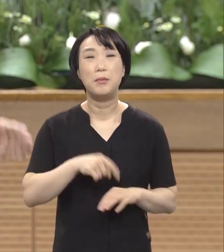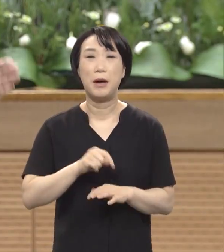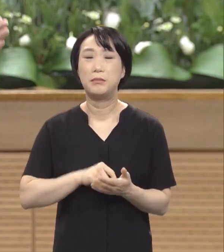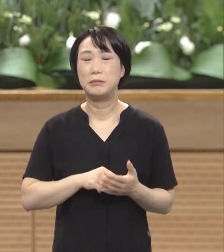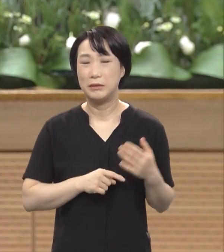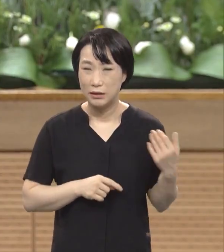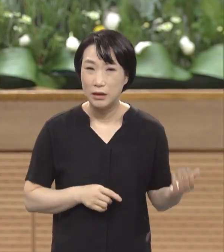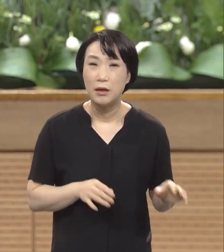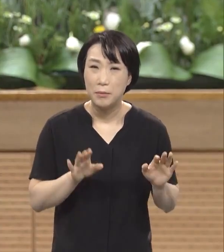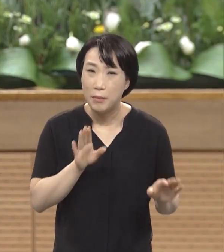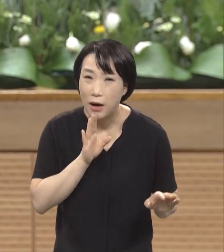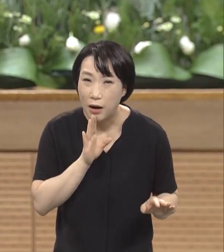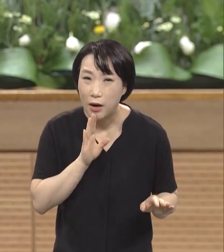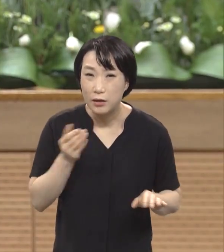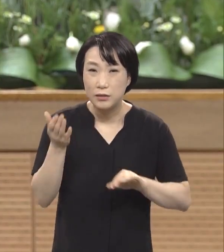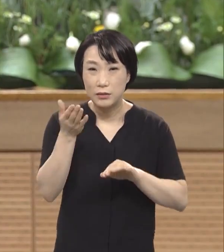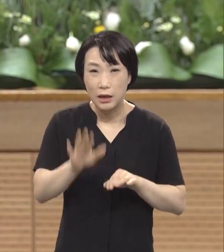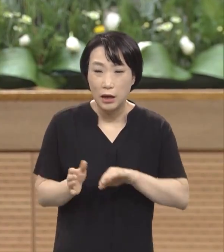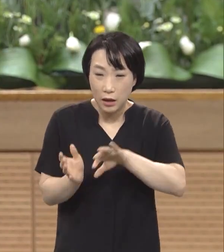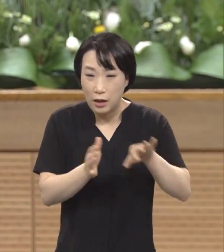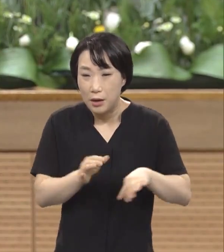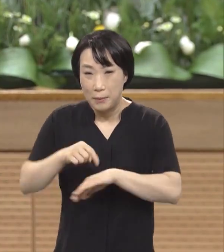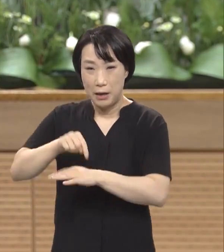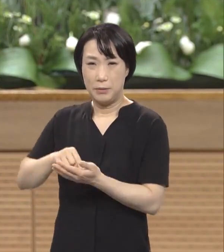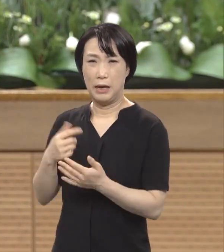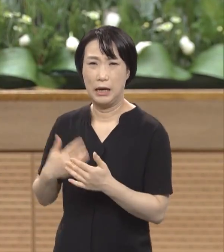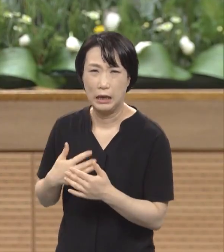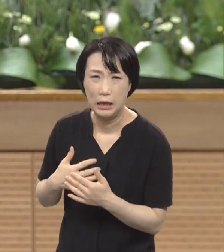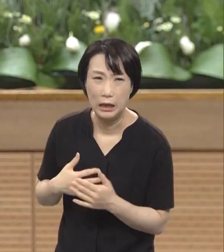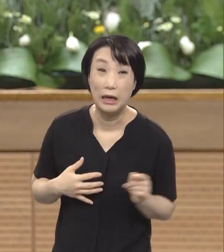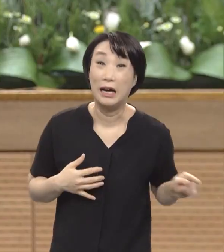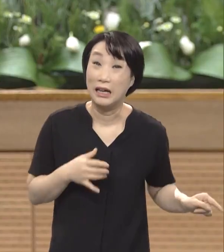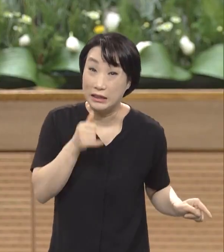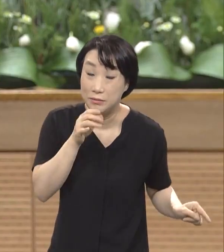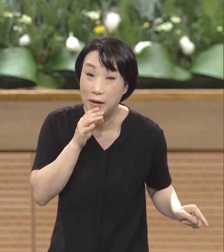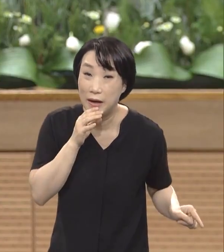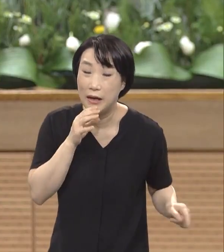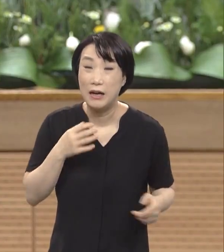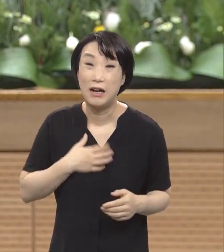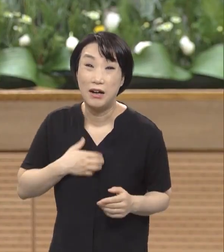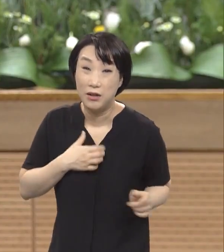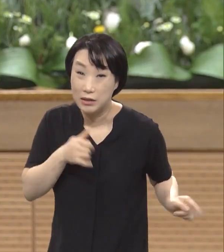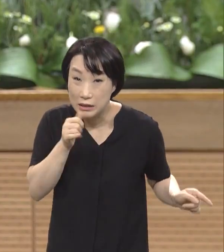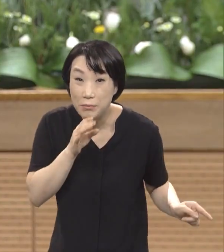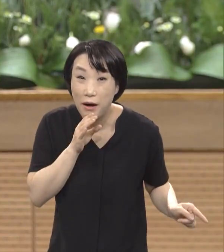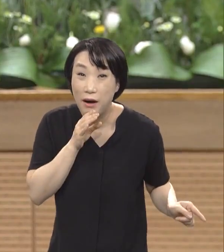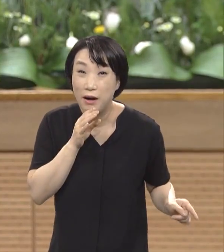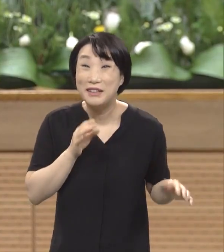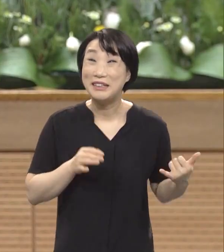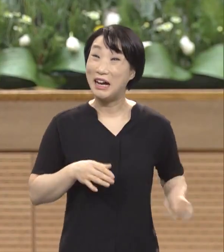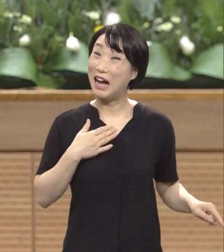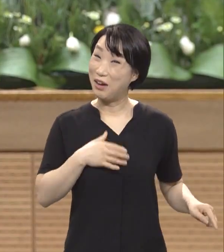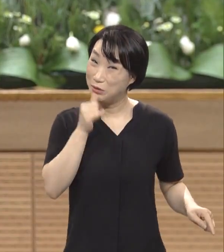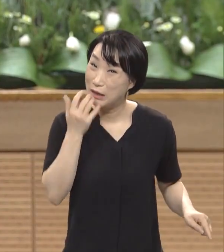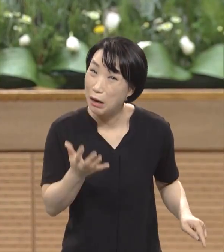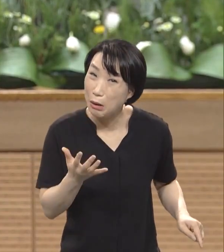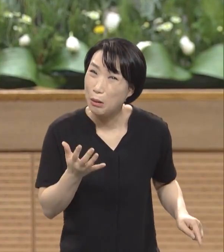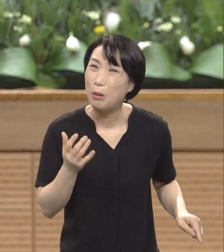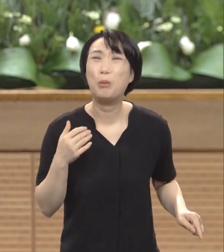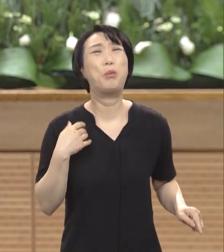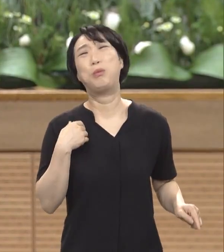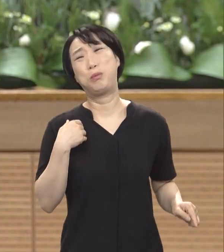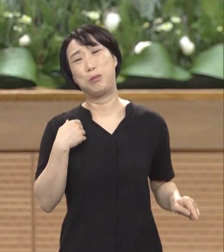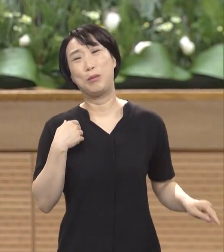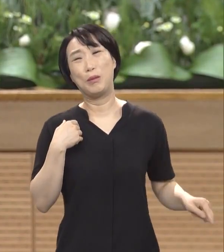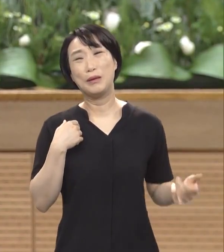하면서도 노심초사 항상 자식을 걱정해요. 이걸 누가 알아?